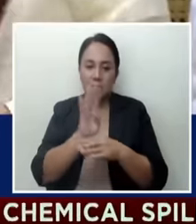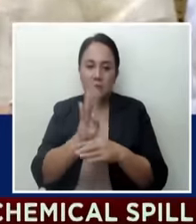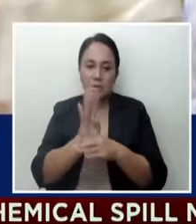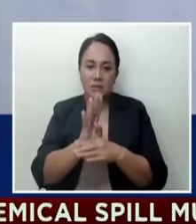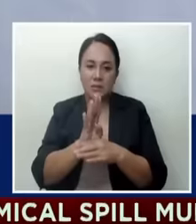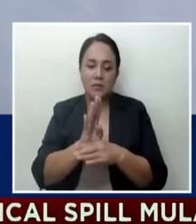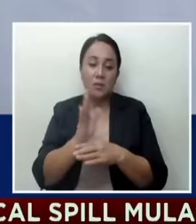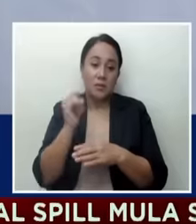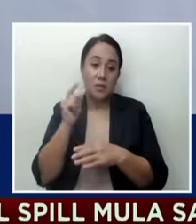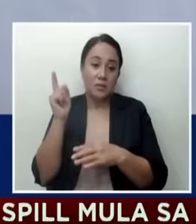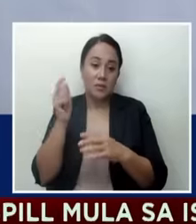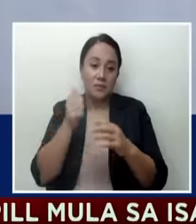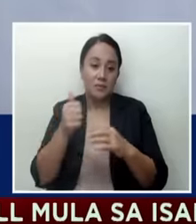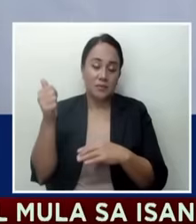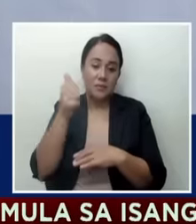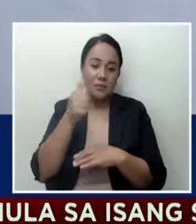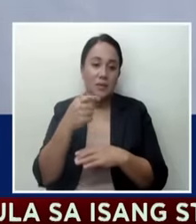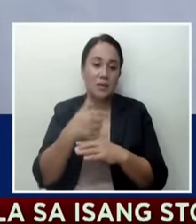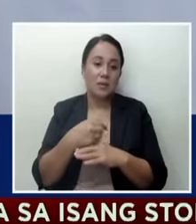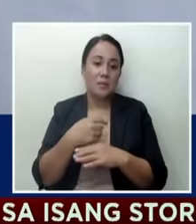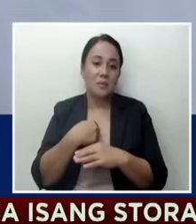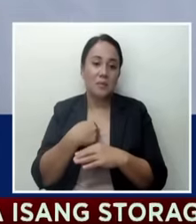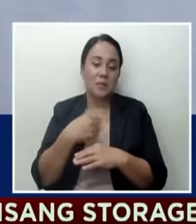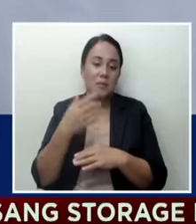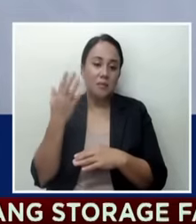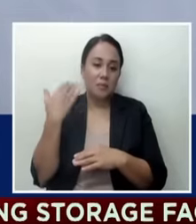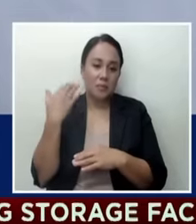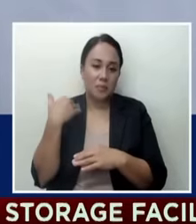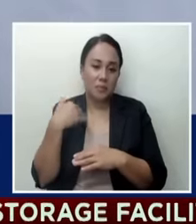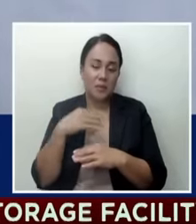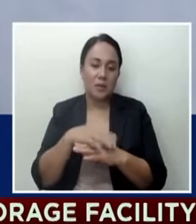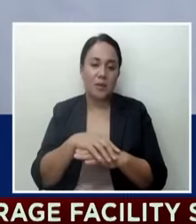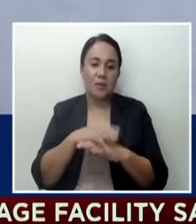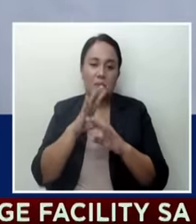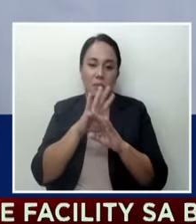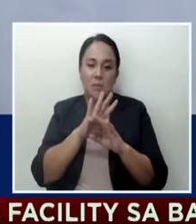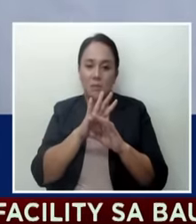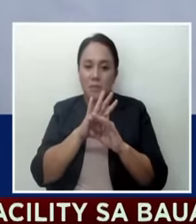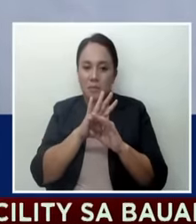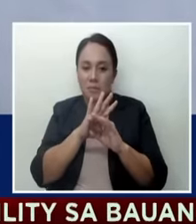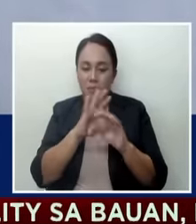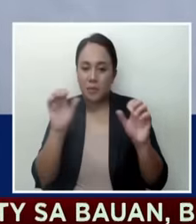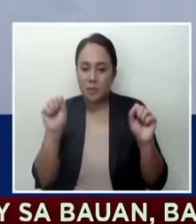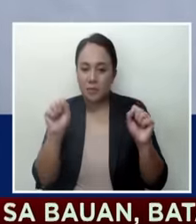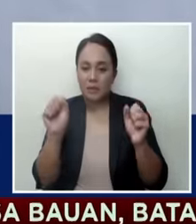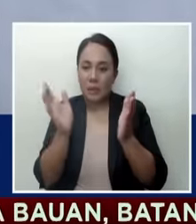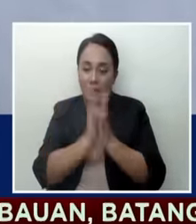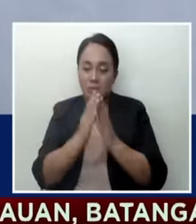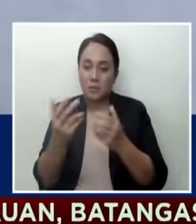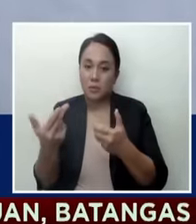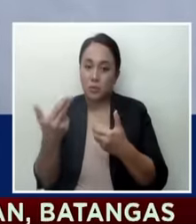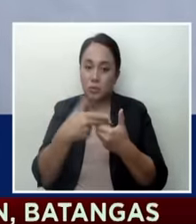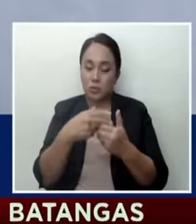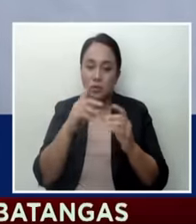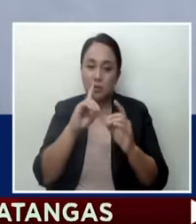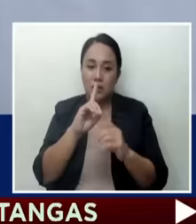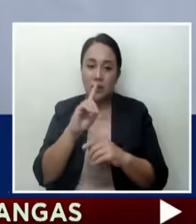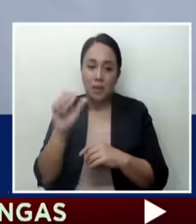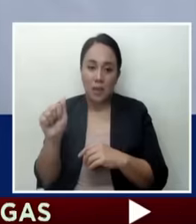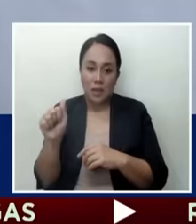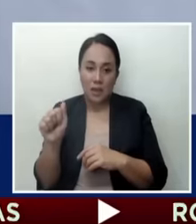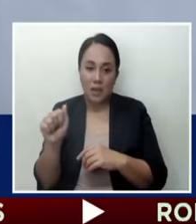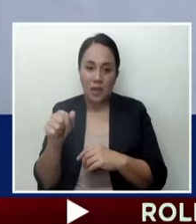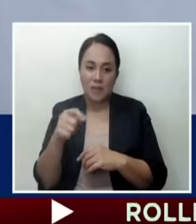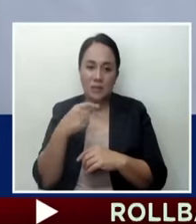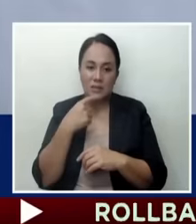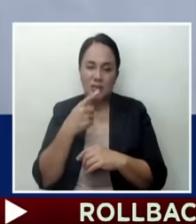kalihim. When I was asked by the president to join DA, I actually hesitated a couple